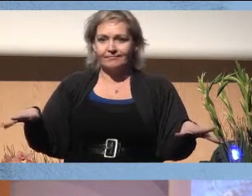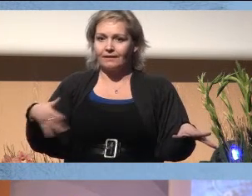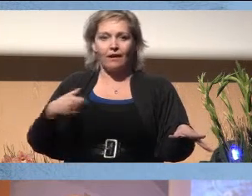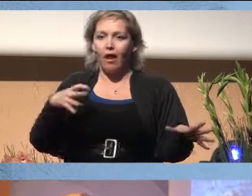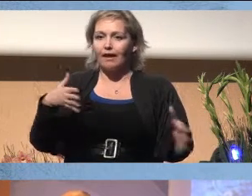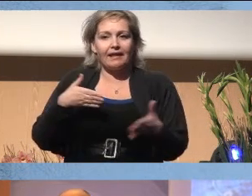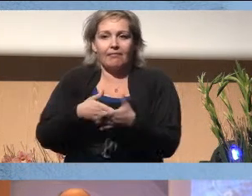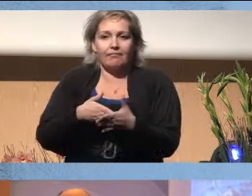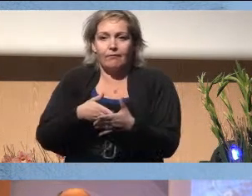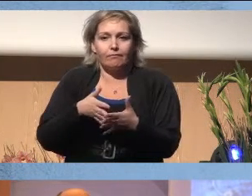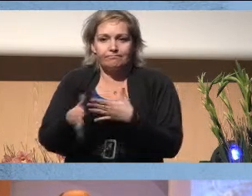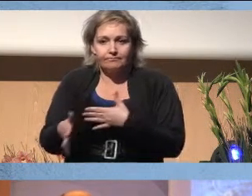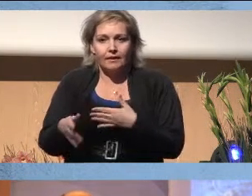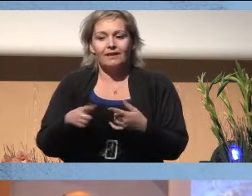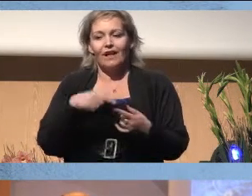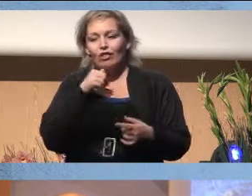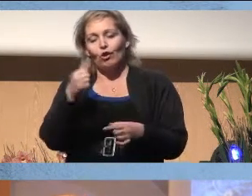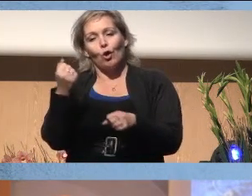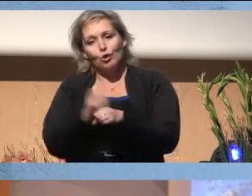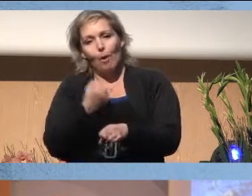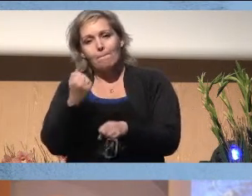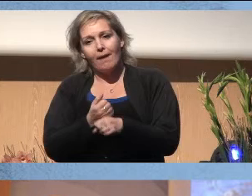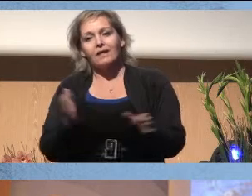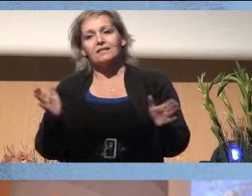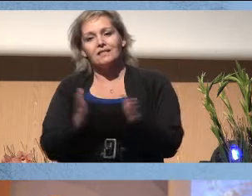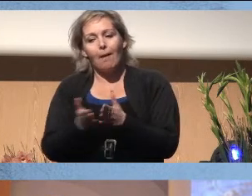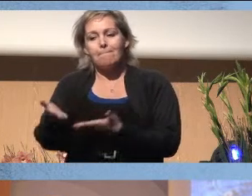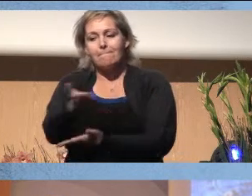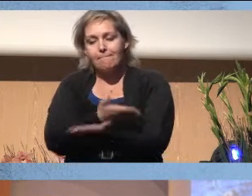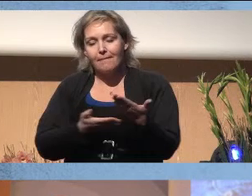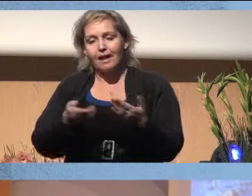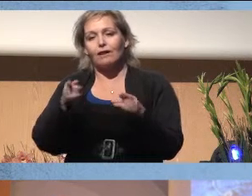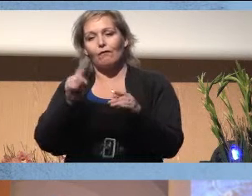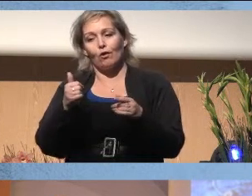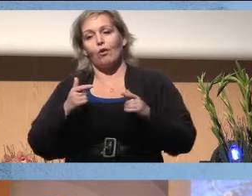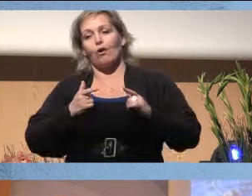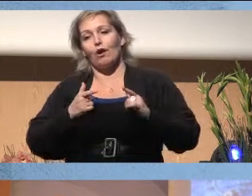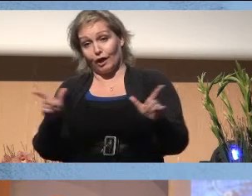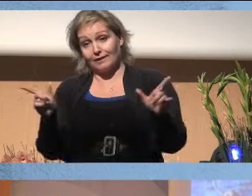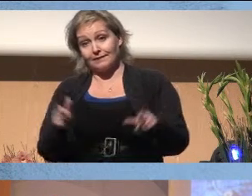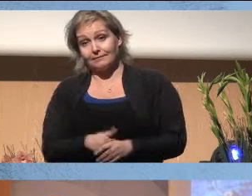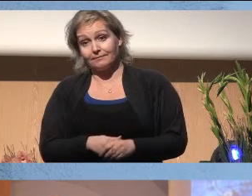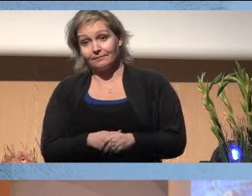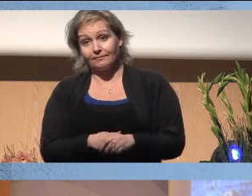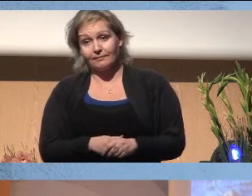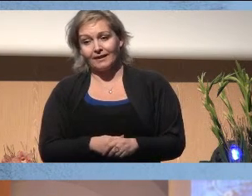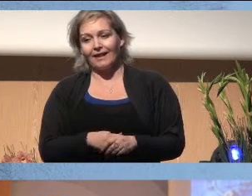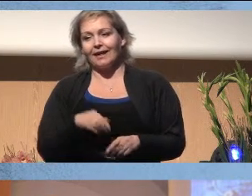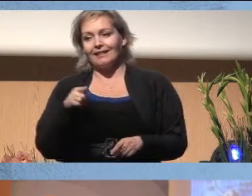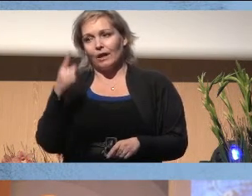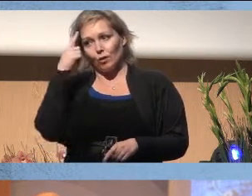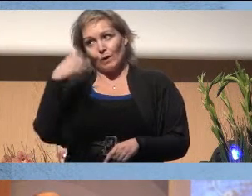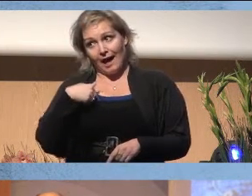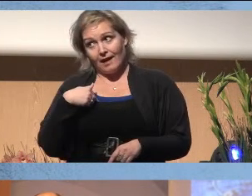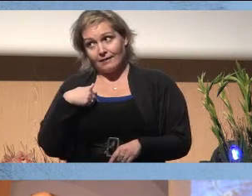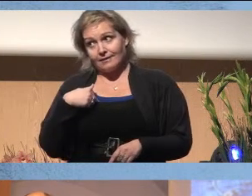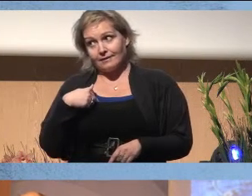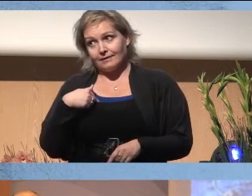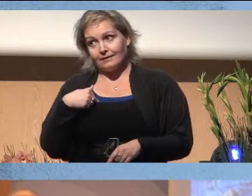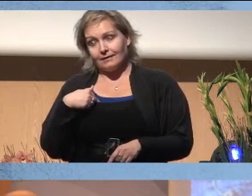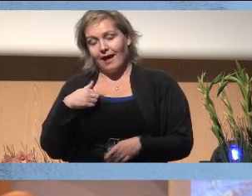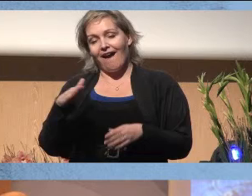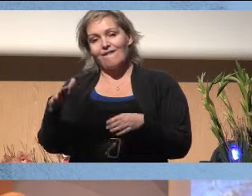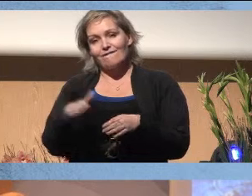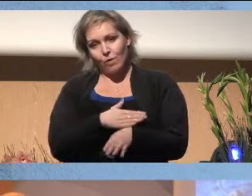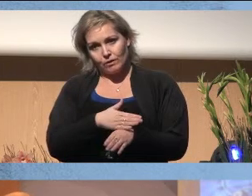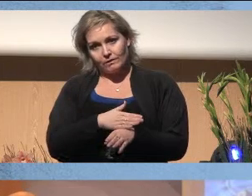til. Så vi må jobbe sammen for å lykkes. Det tror jeg er